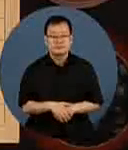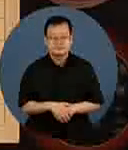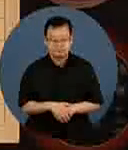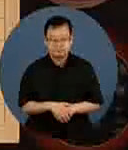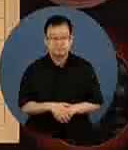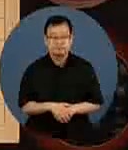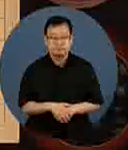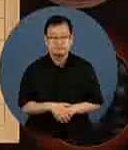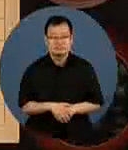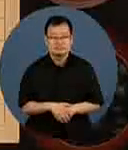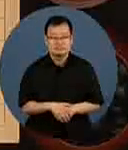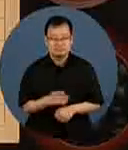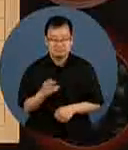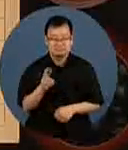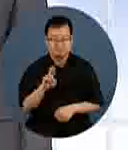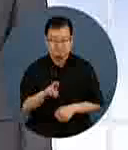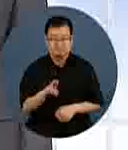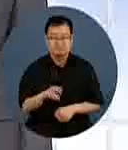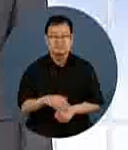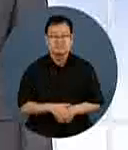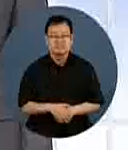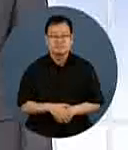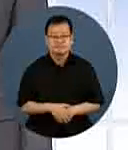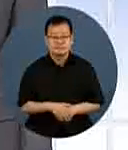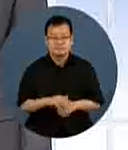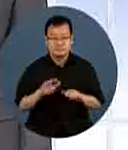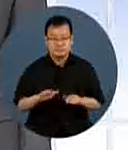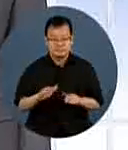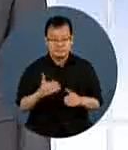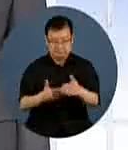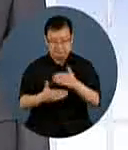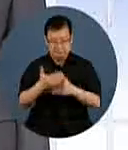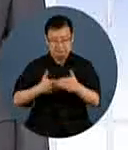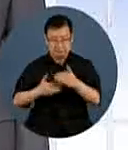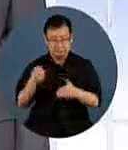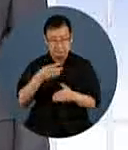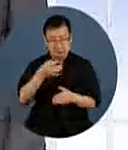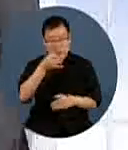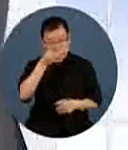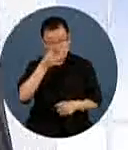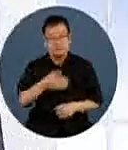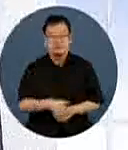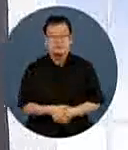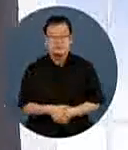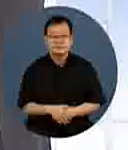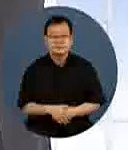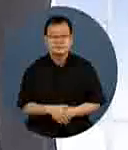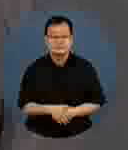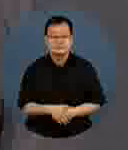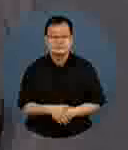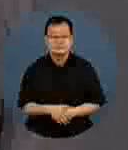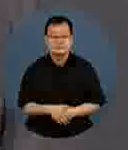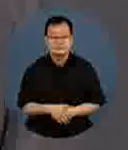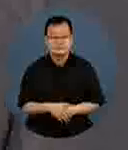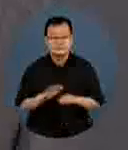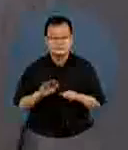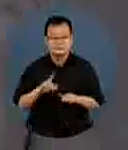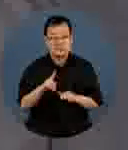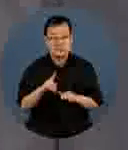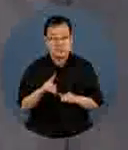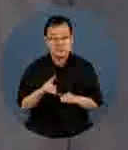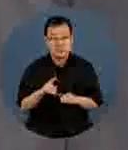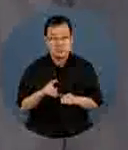네, 네, 한 점을 넣는 데까지 진행이 네. 되었습니다. 네, 지금까지 수순 함께 보시겠습니다. 네. 뭐 지금까지는 이제 일사천리로